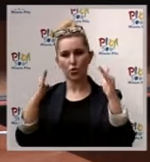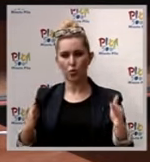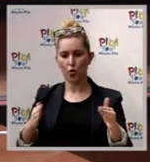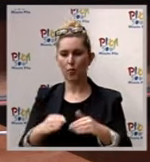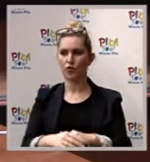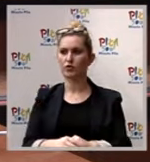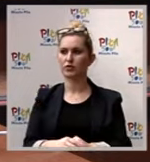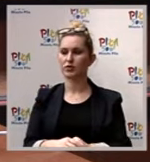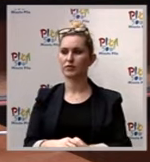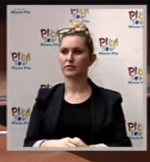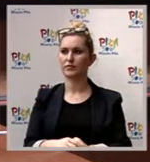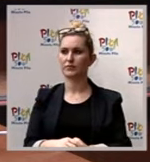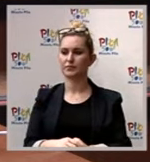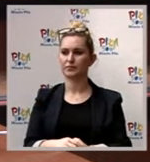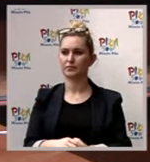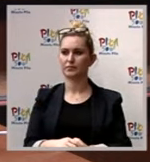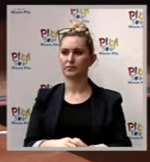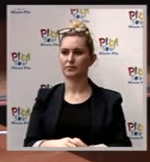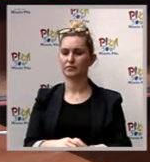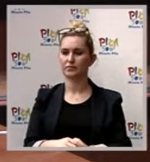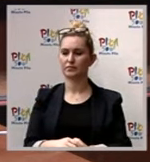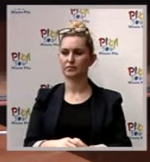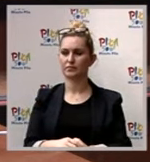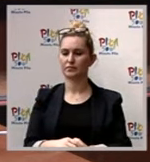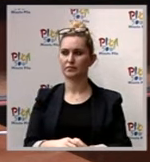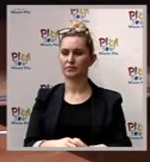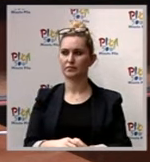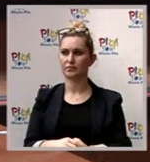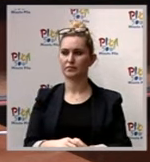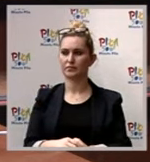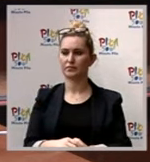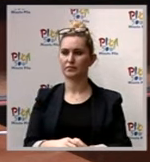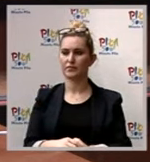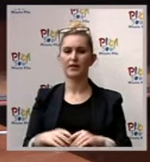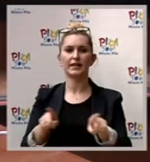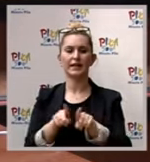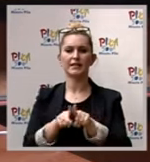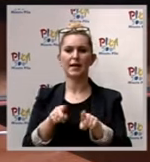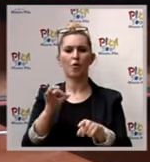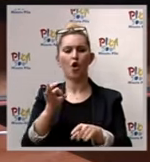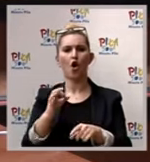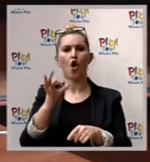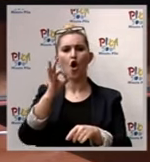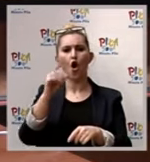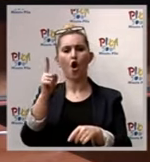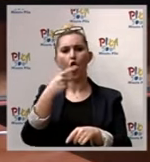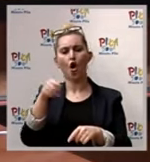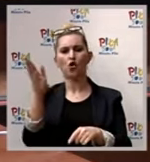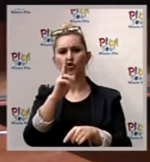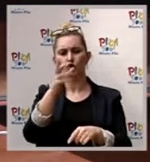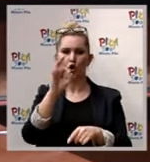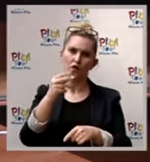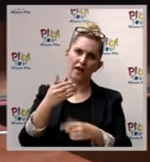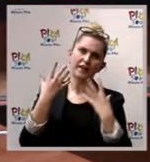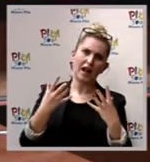wzrostu wartości nieruchomości, czyli o rencie planistycznej, a także o żądaniach odszkodowań bądź wykupu